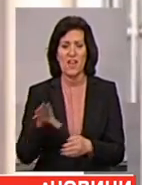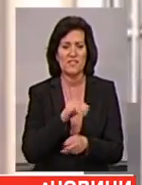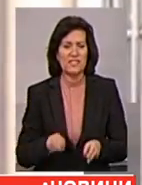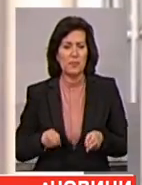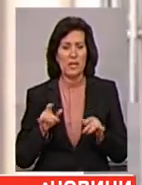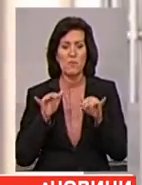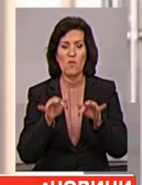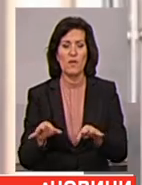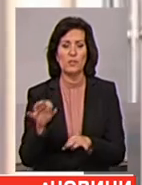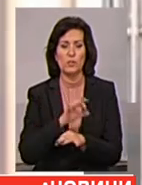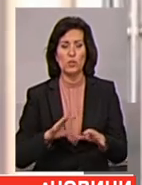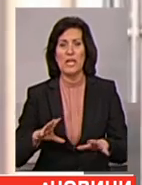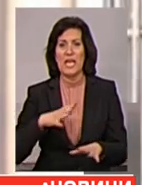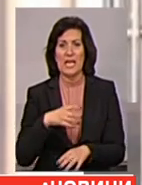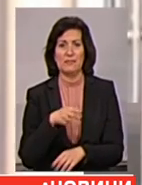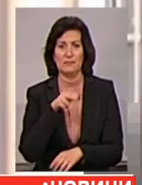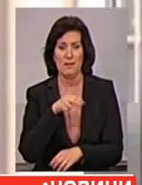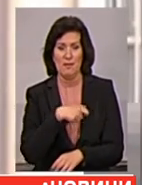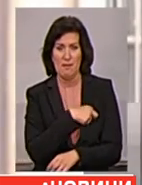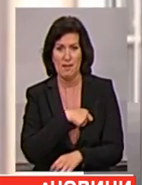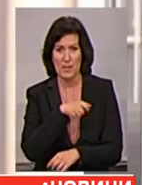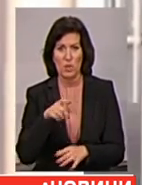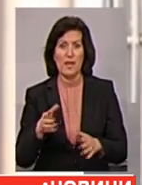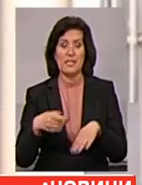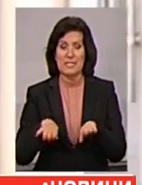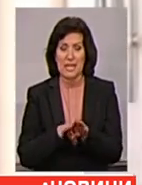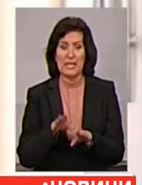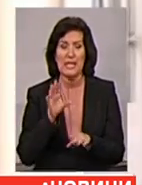всі кримінальні провадження щодо екс-регіонала закрив і санкції з нього зняв.